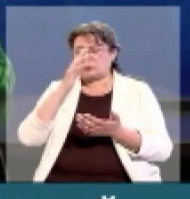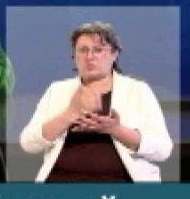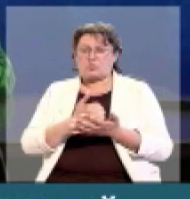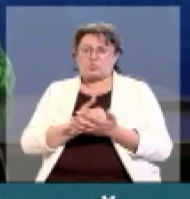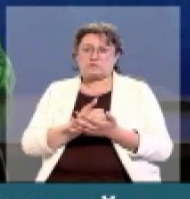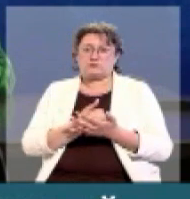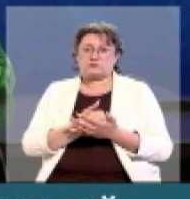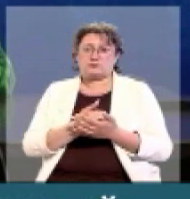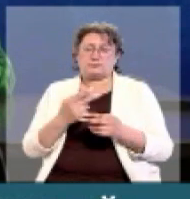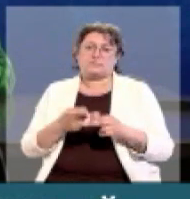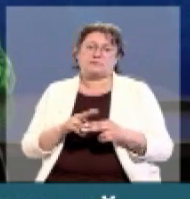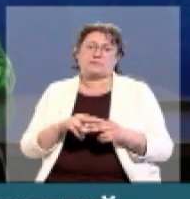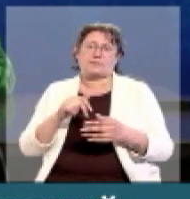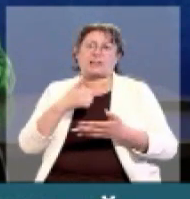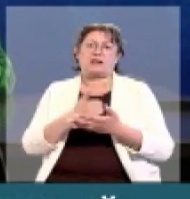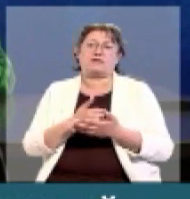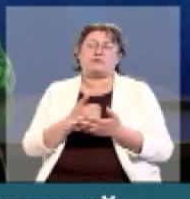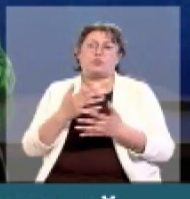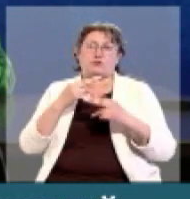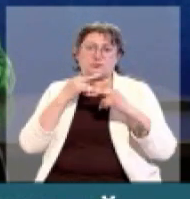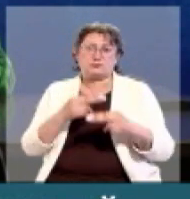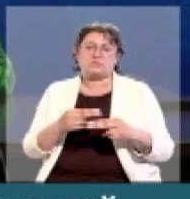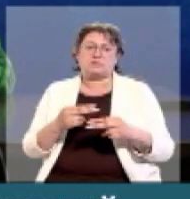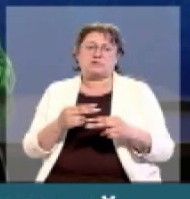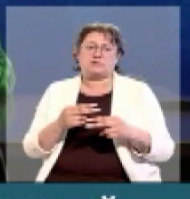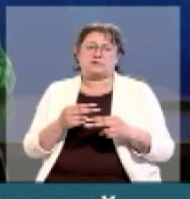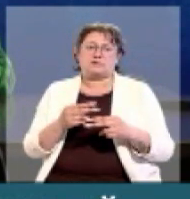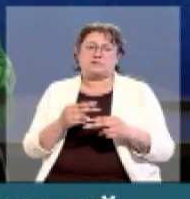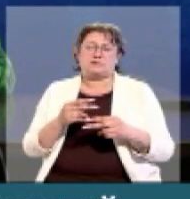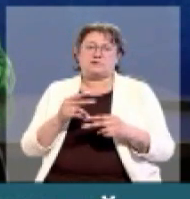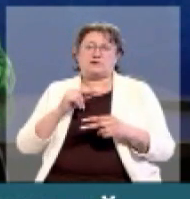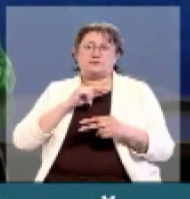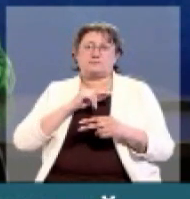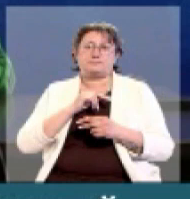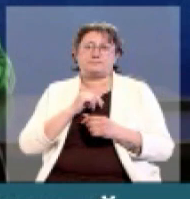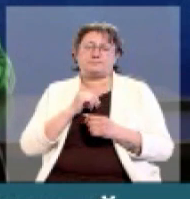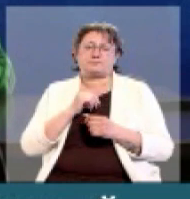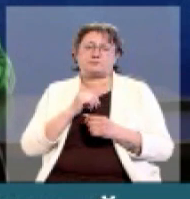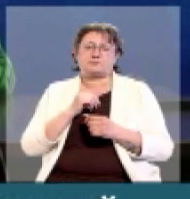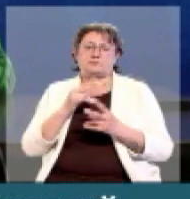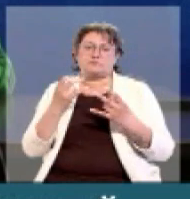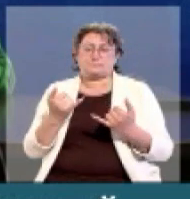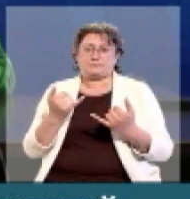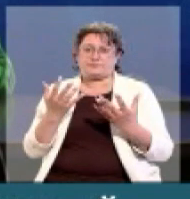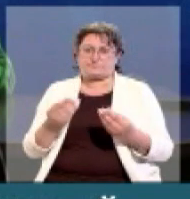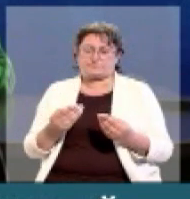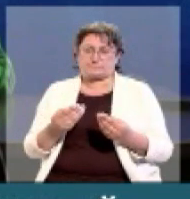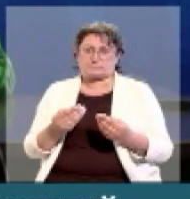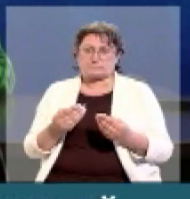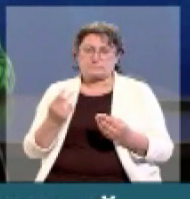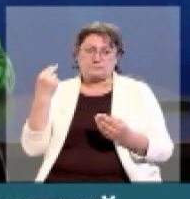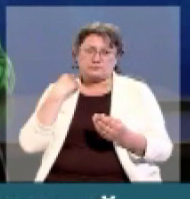госдоход. Поэтому основной упор у нас в этом направлении ведется работа. На сегодняшний